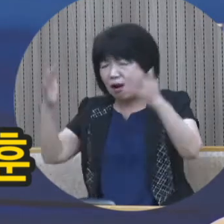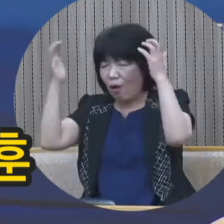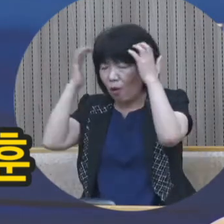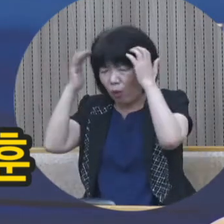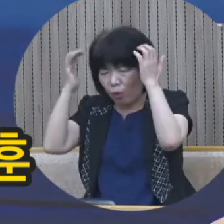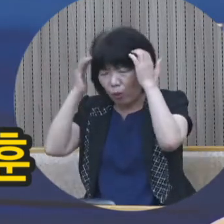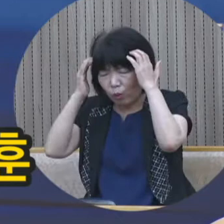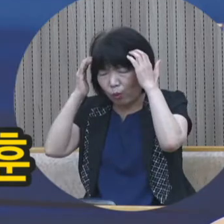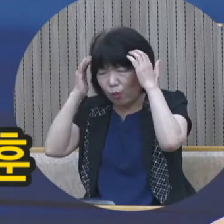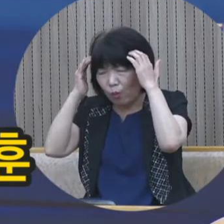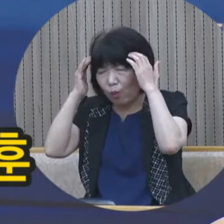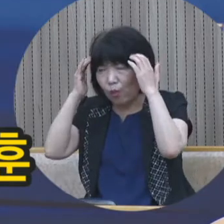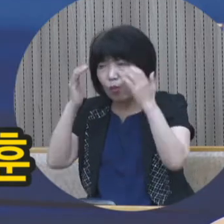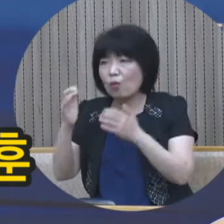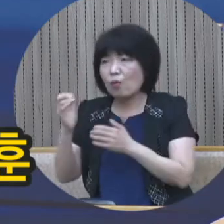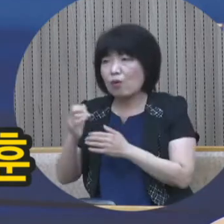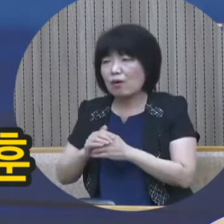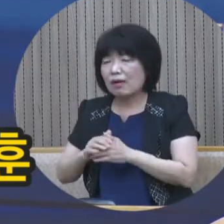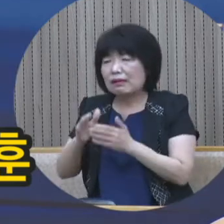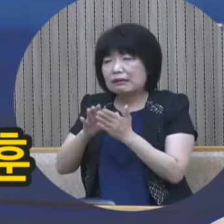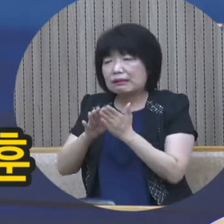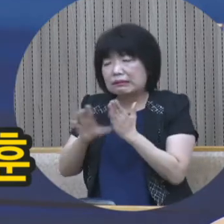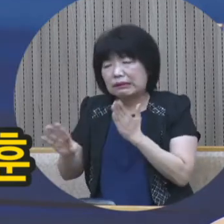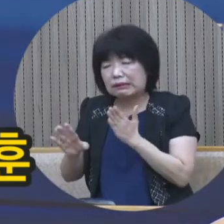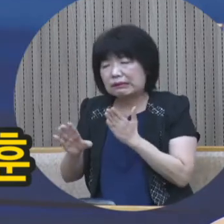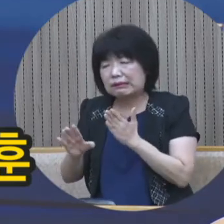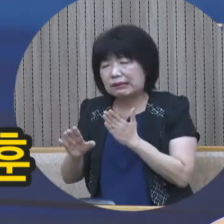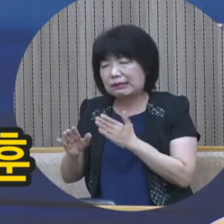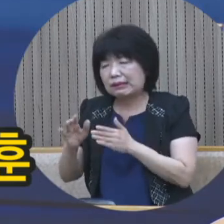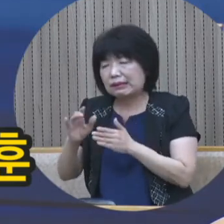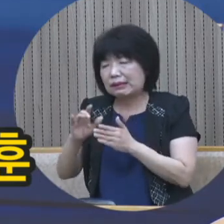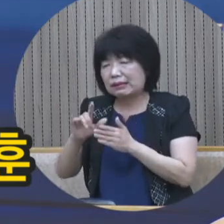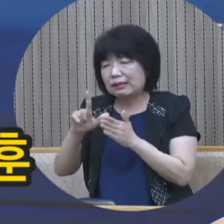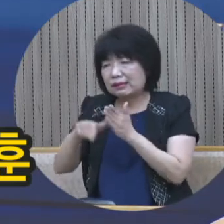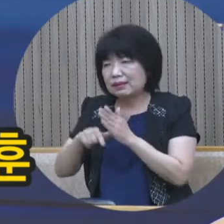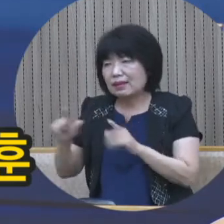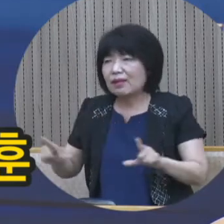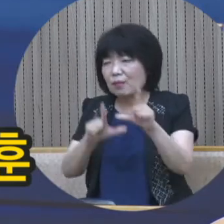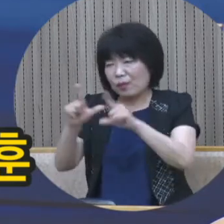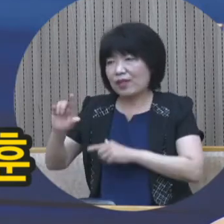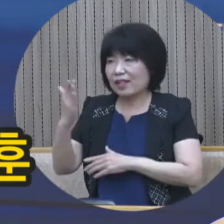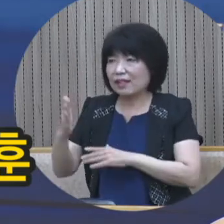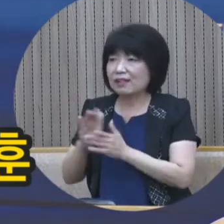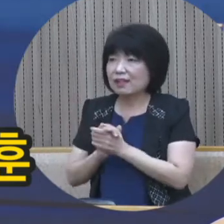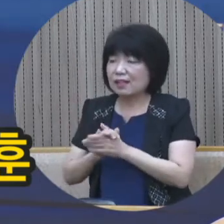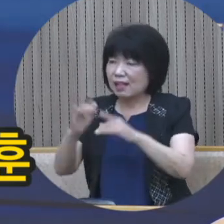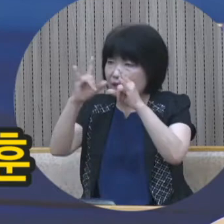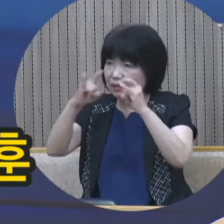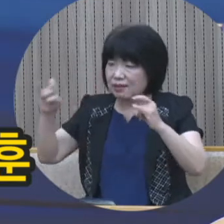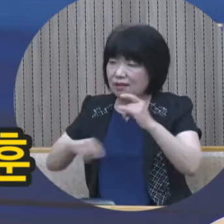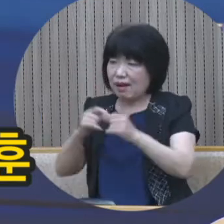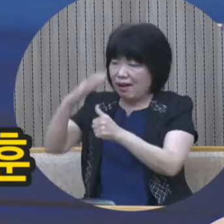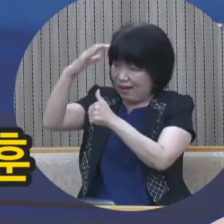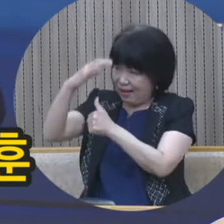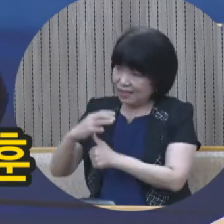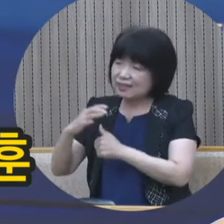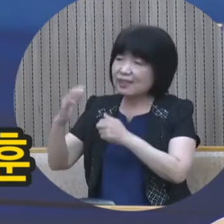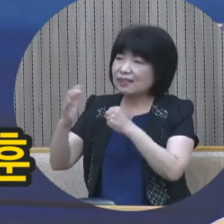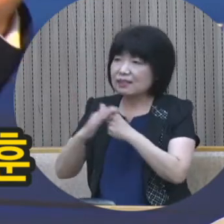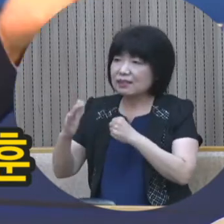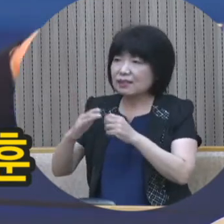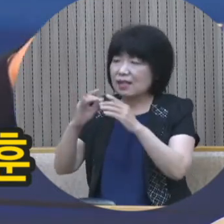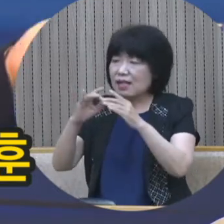고통과 또 잔인한 시간을 보내는 것이에요. 성 안에 갇혀 있기 때문에